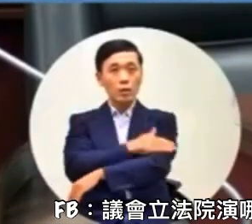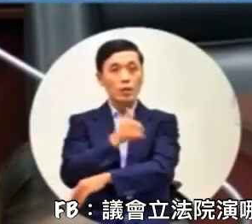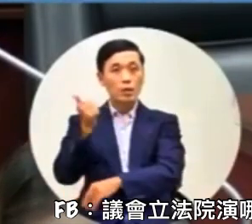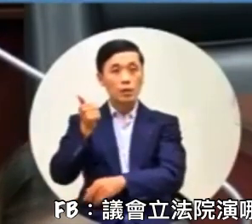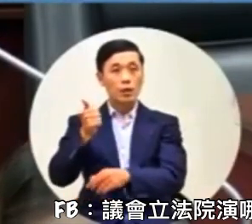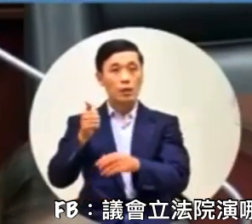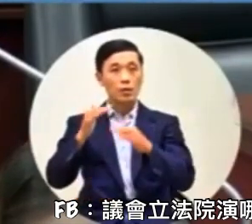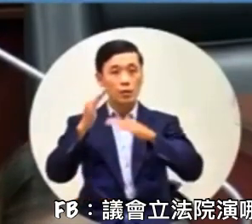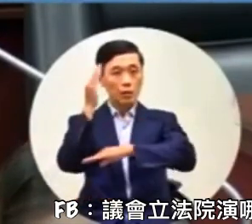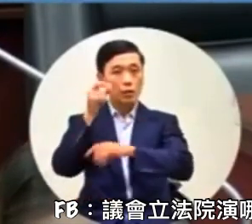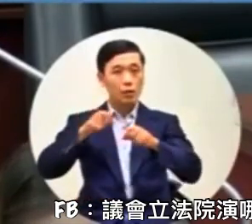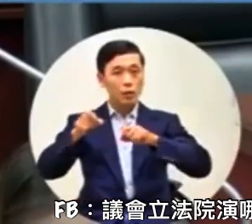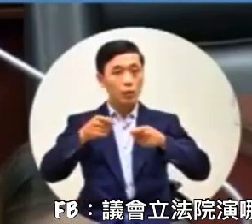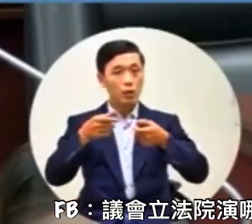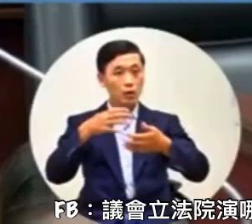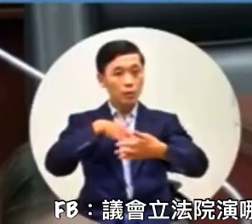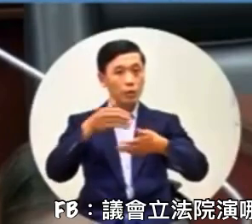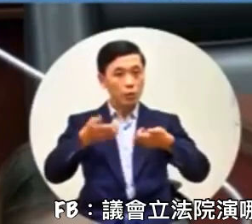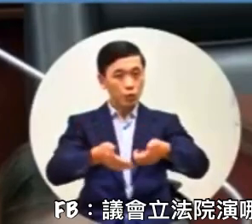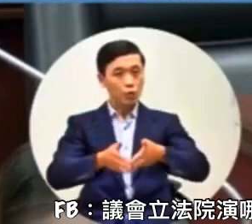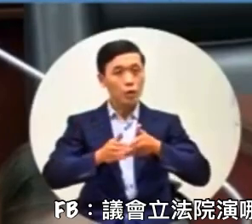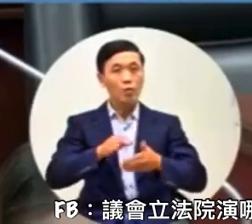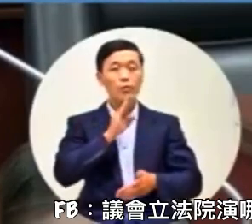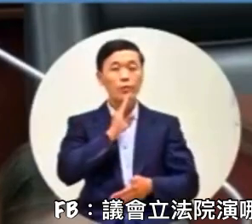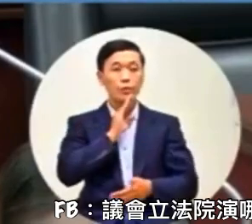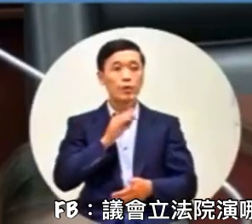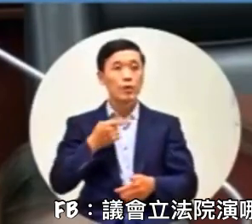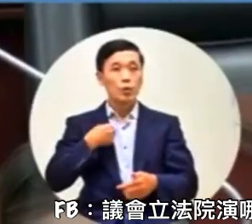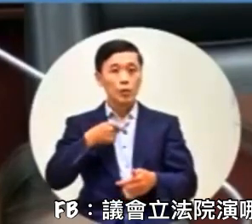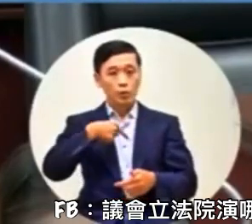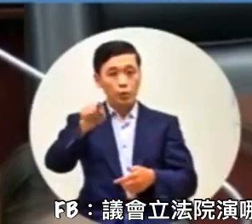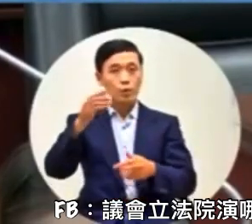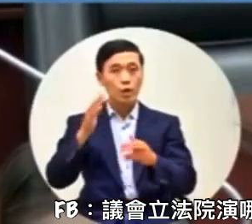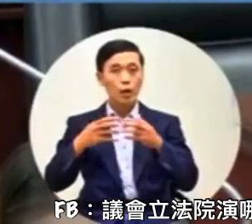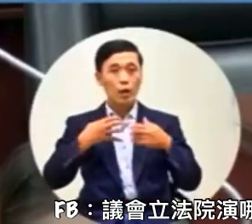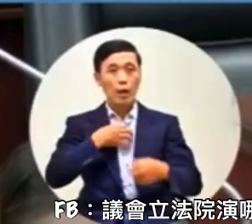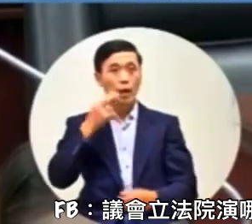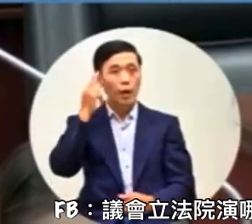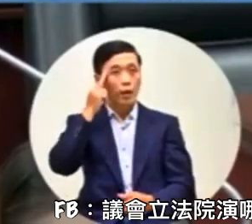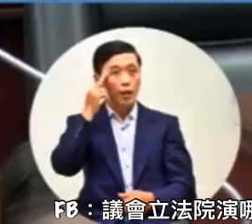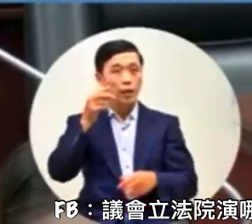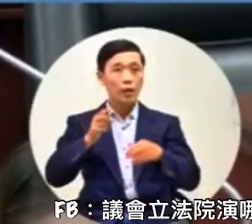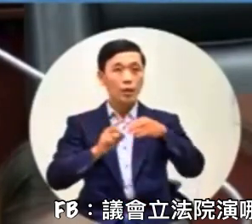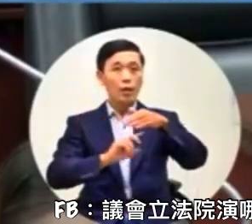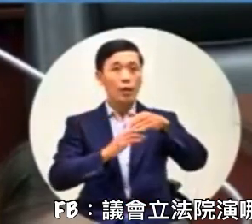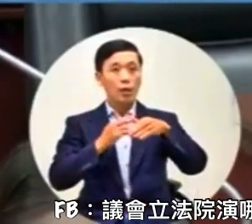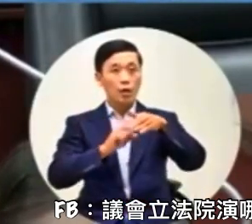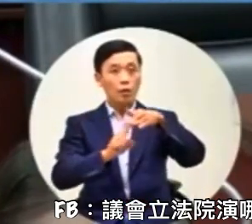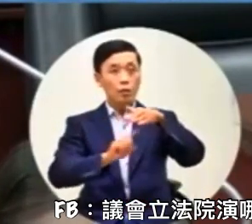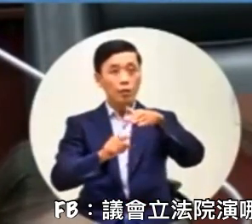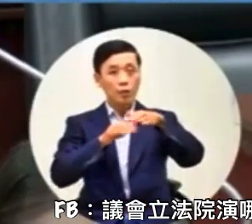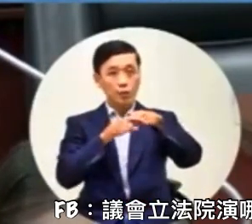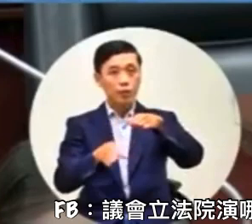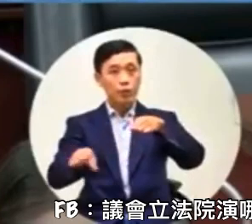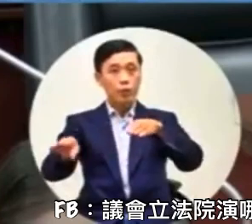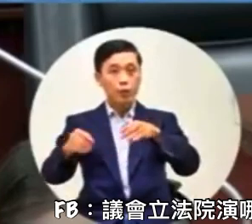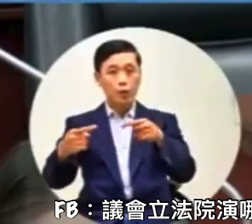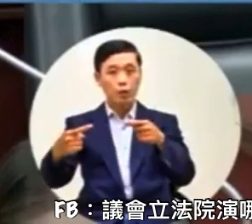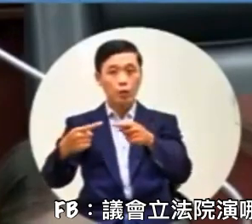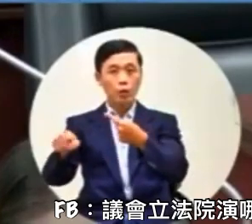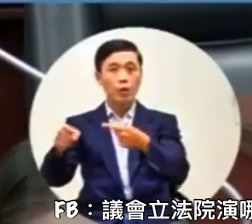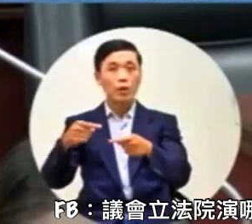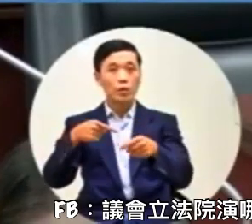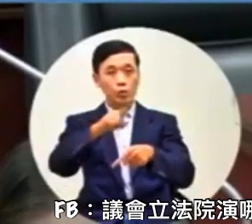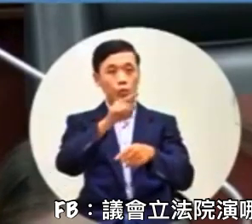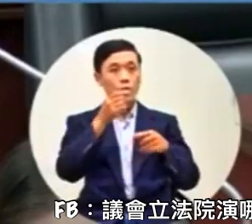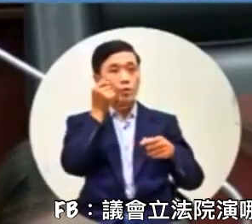那我们来看我们到阿莲高铁下的连通道就断了，我们往台南，人家台